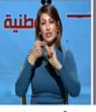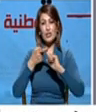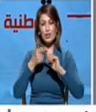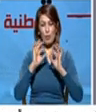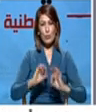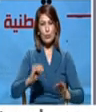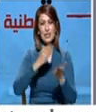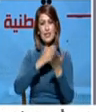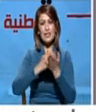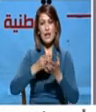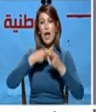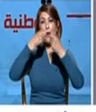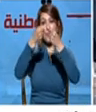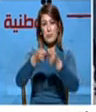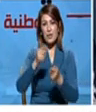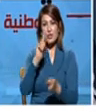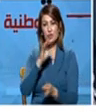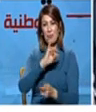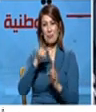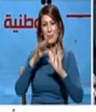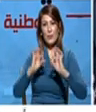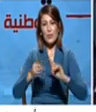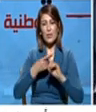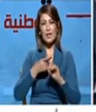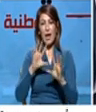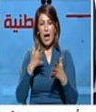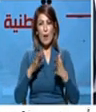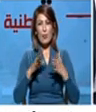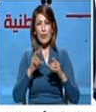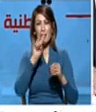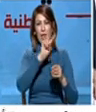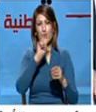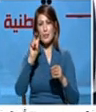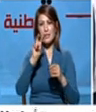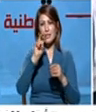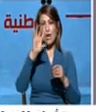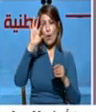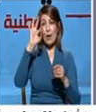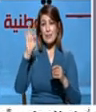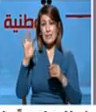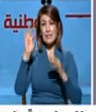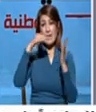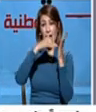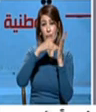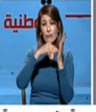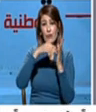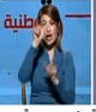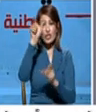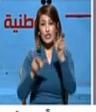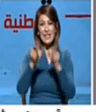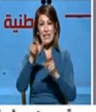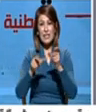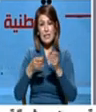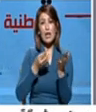مجانا اه اه اه لحد الان اه مائتين وخمسين الف اه حليف ولا مواطن ال ال